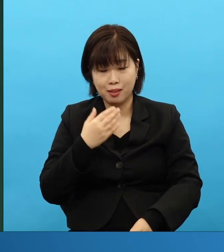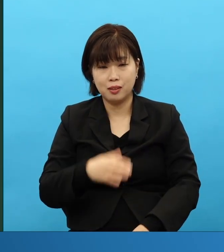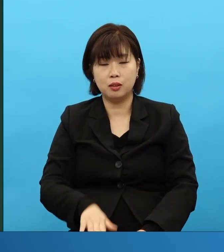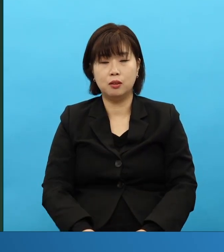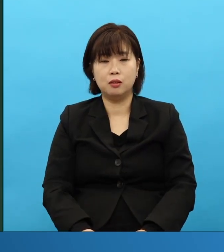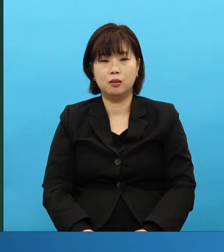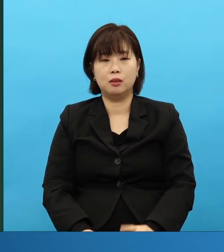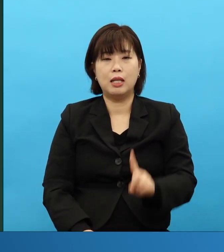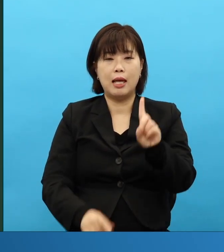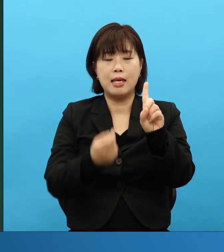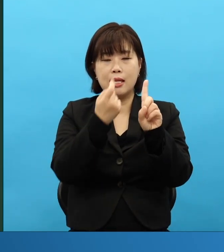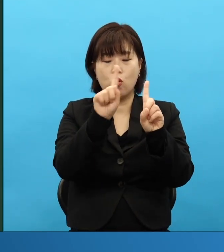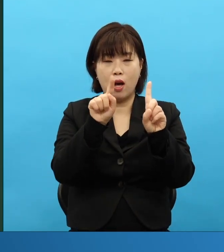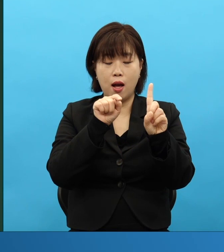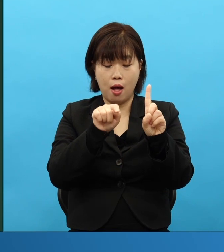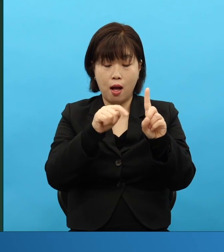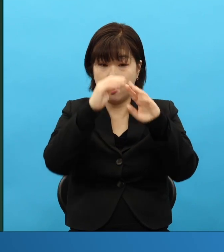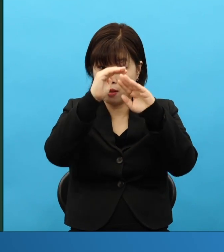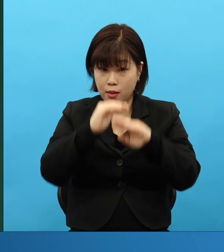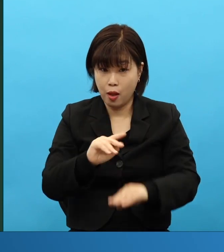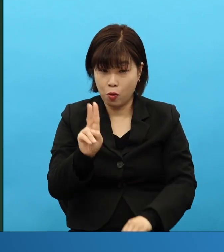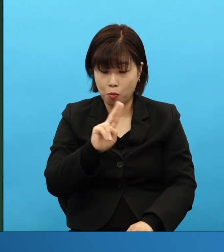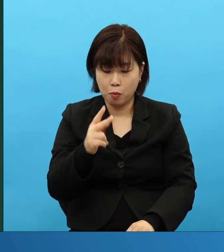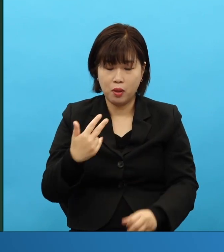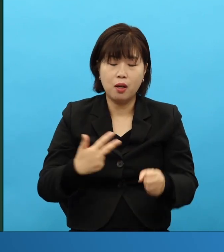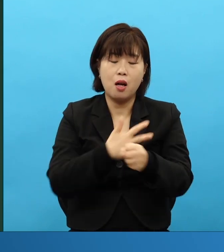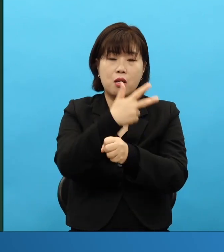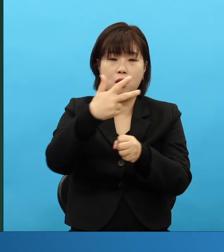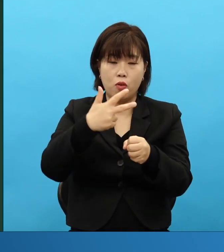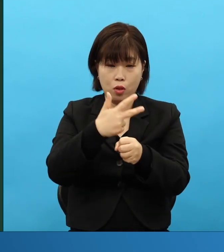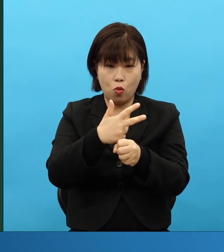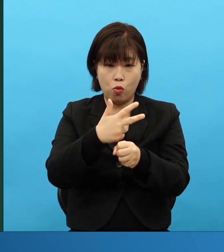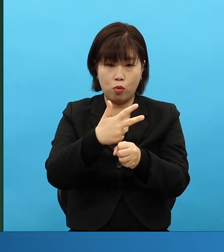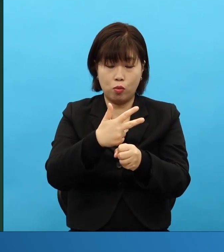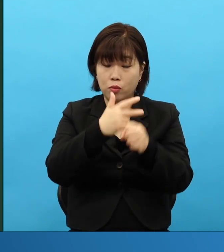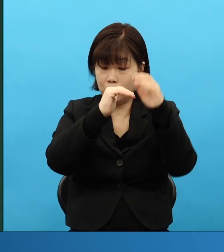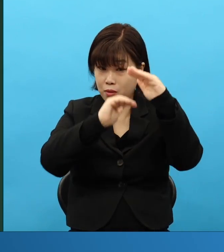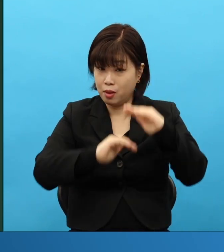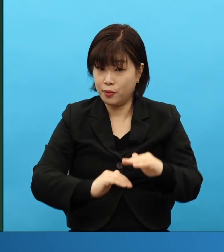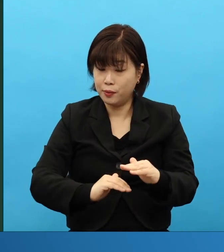여리고 작전입니다. It was the Jericho strategy.